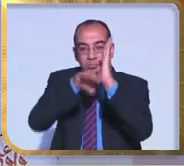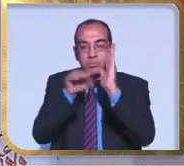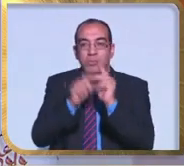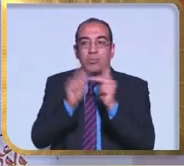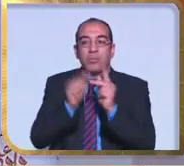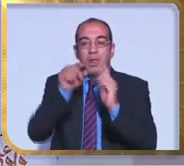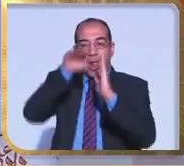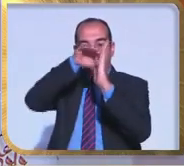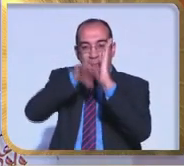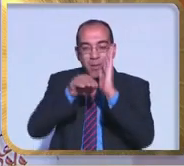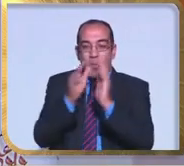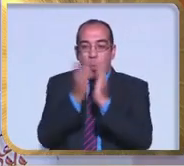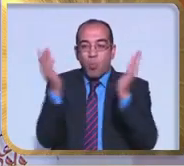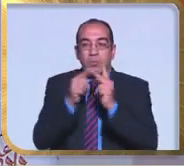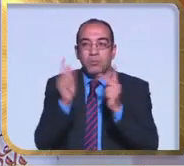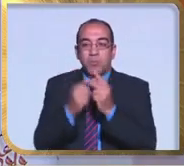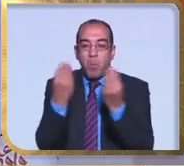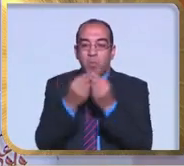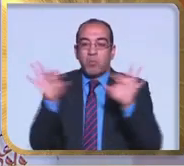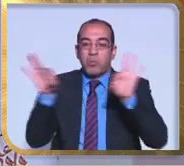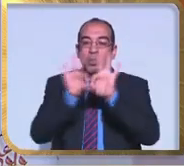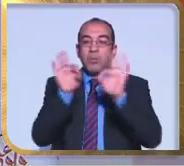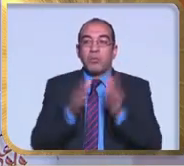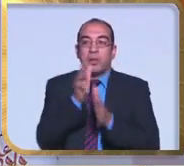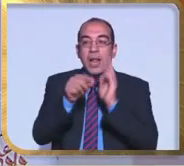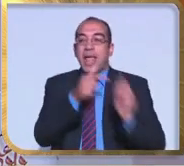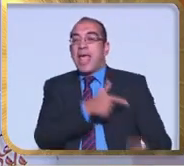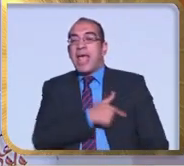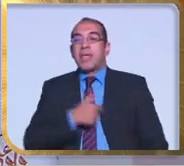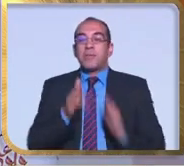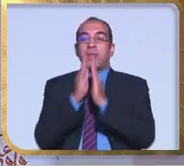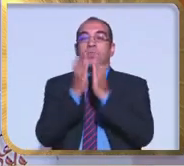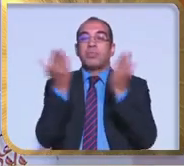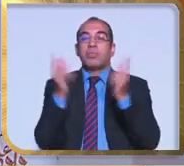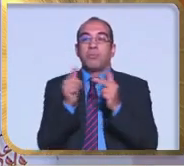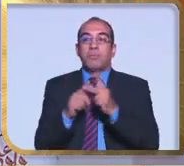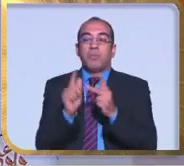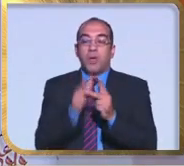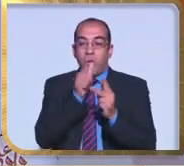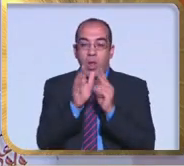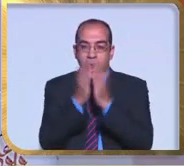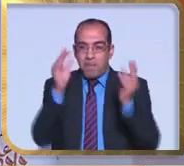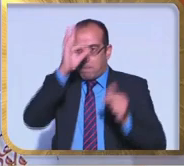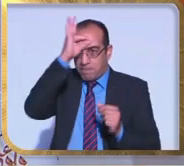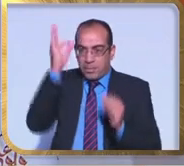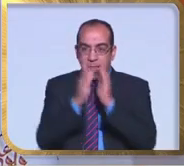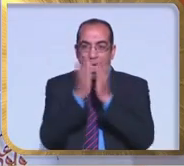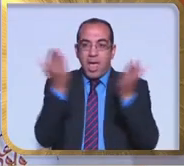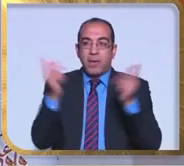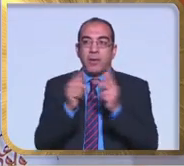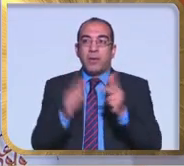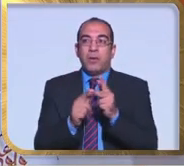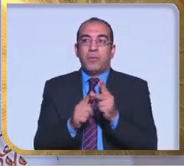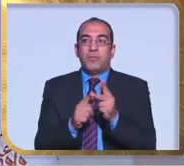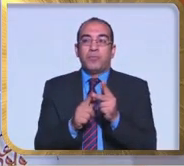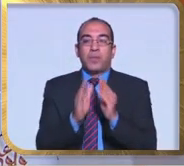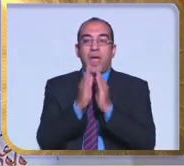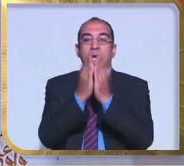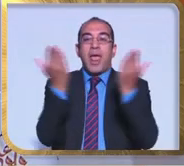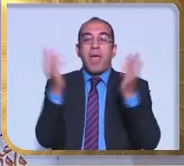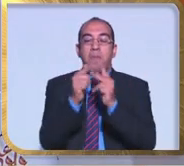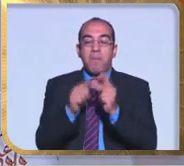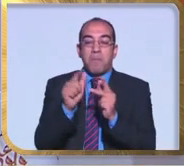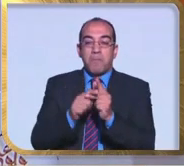اللي تحته دي متصلة باسم الكتاب. فلما مثلا جاب كتاب